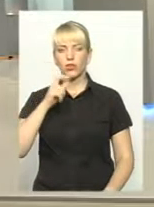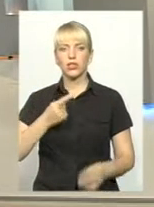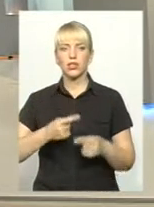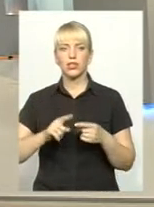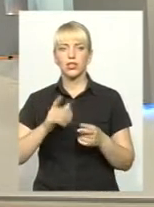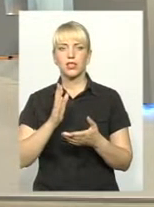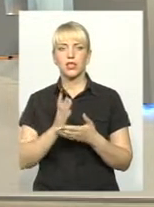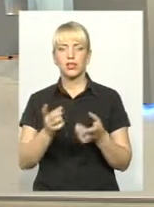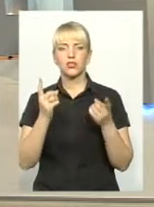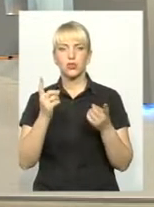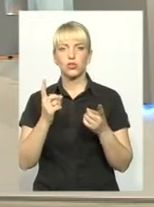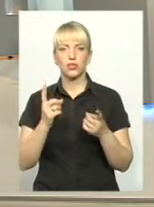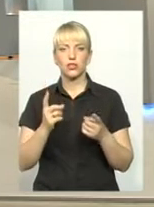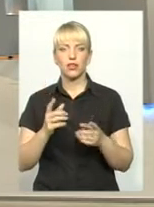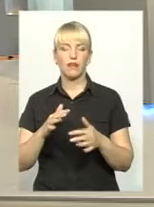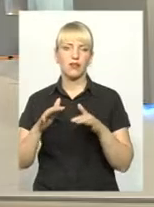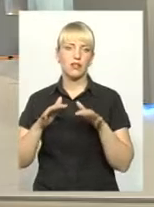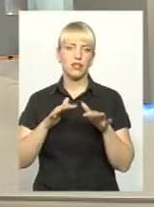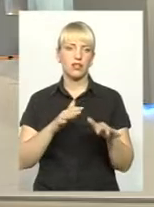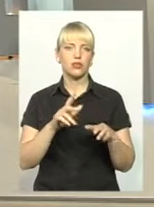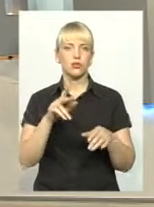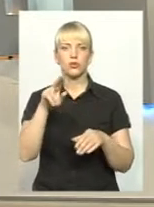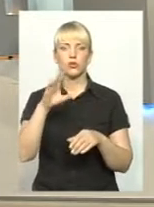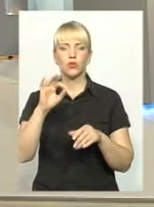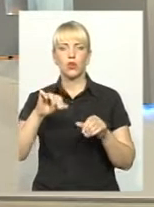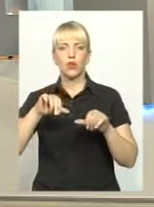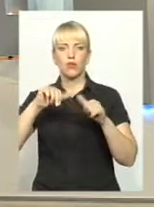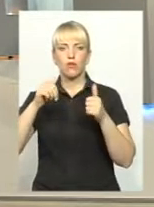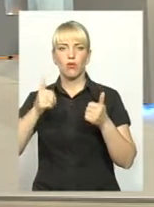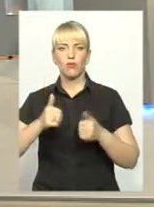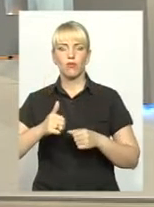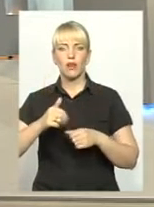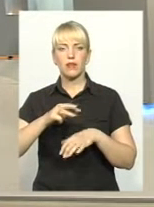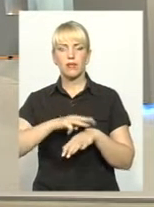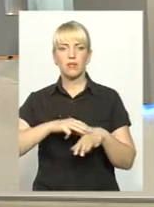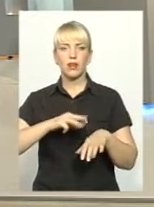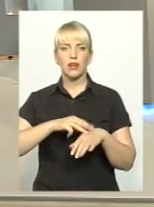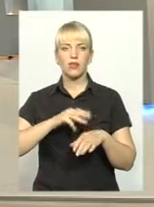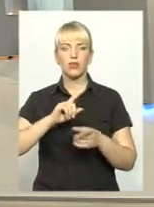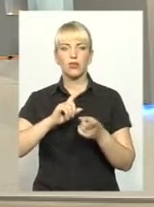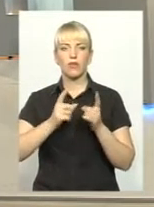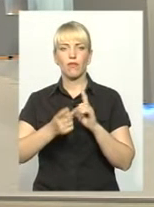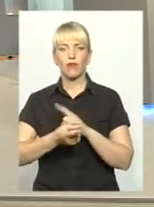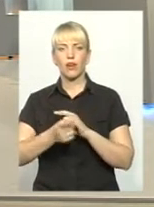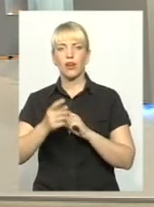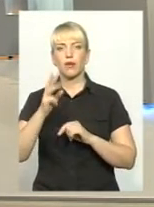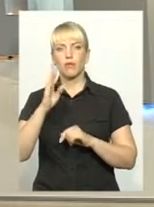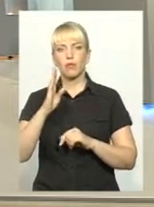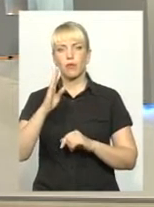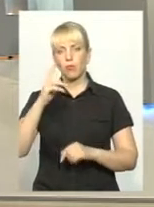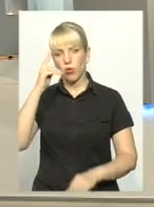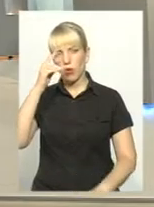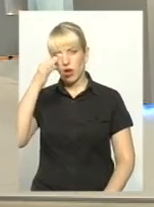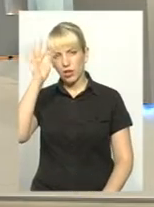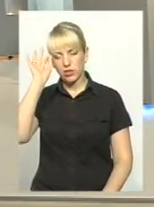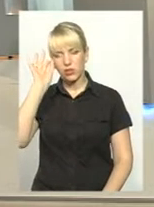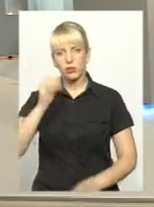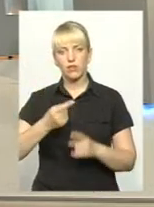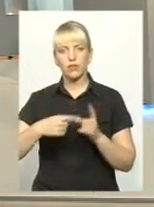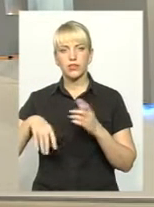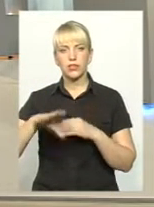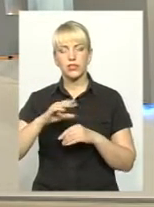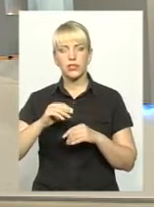наступ щодо реформування саме міліції в поліцію. Тому що всі питання вони мають